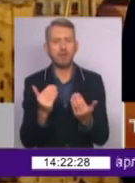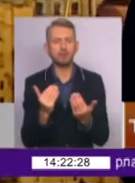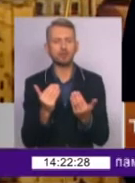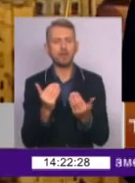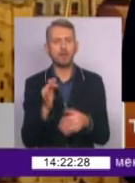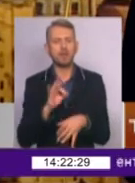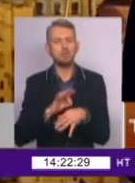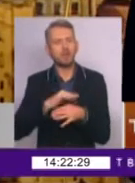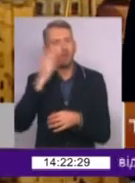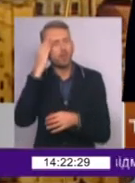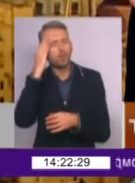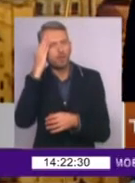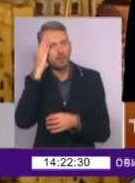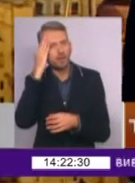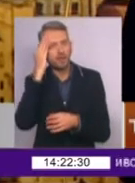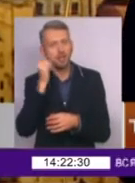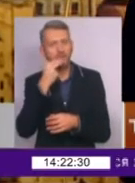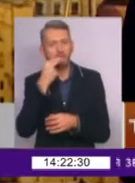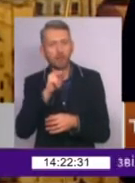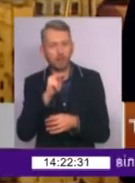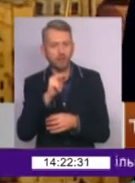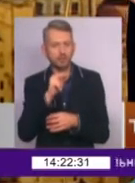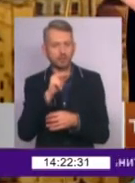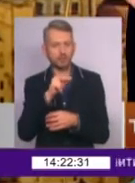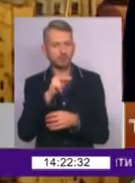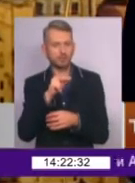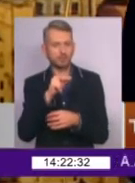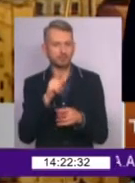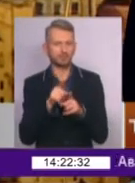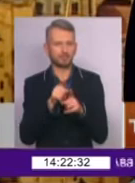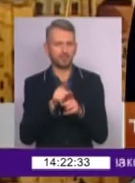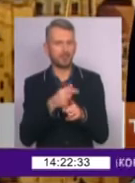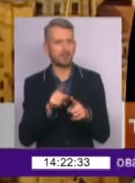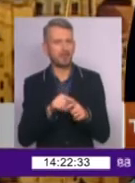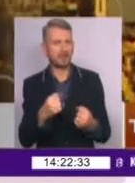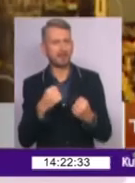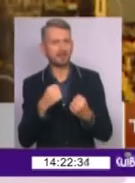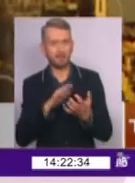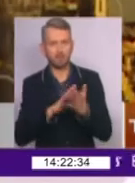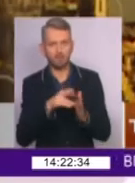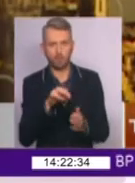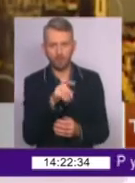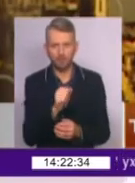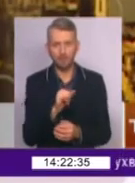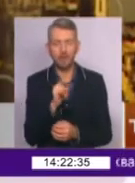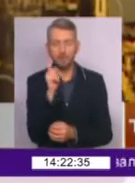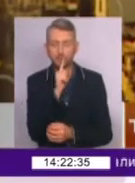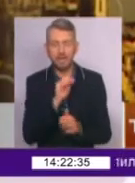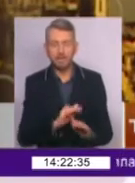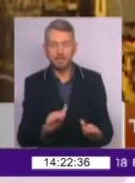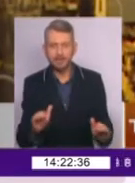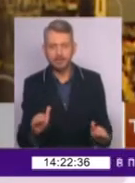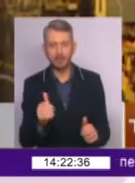зменшує біль у голові і покращує відтік ліквору. Це така захисна поза. І в маленьких дітей